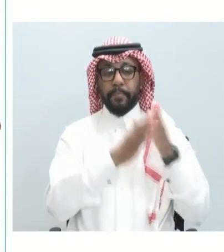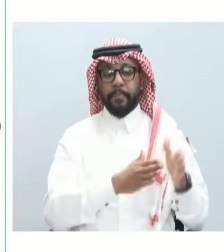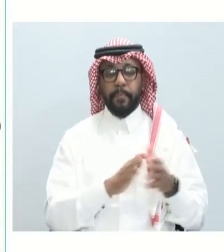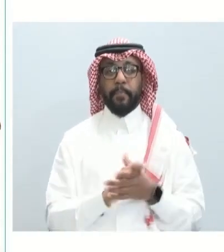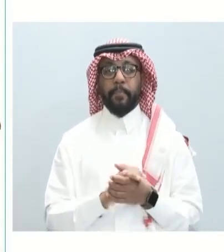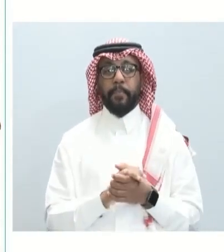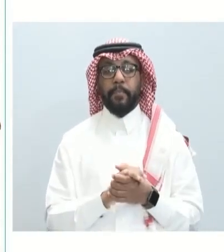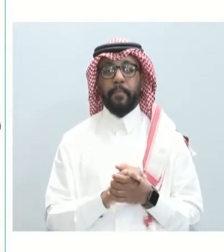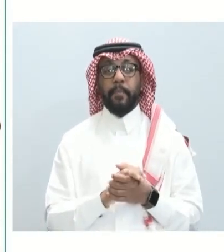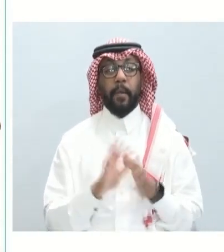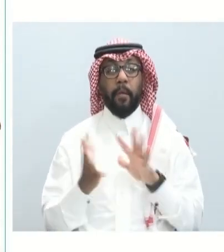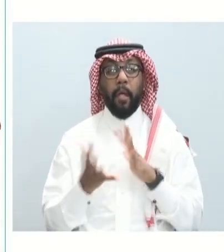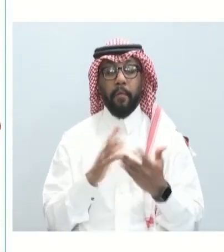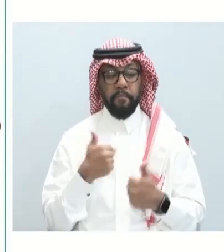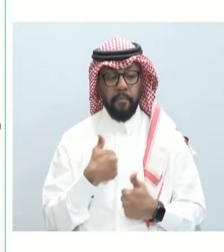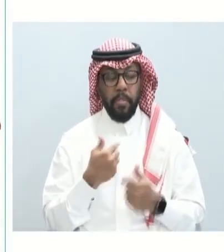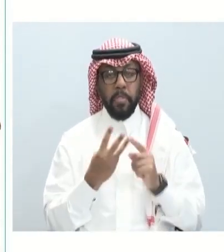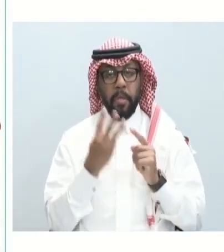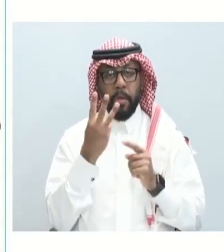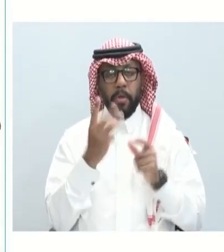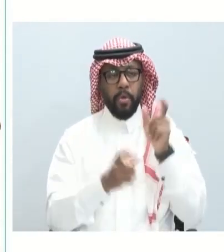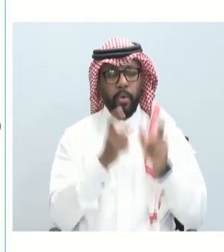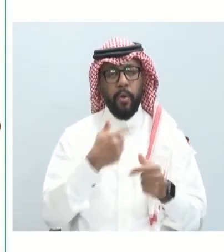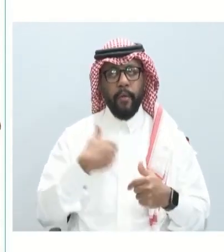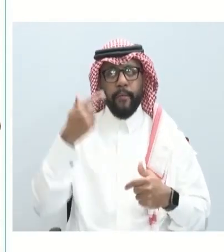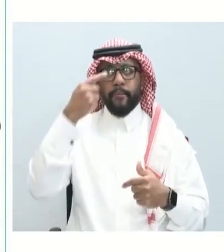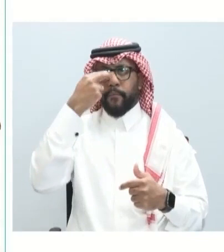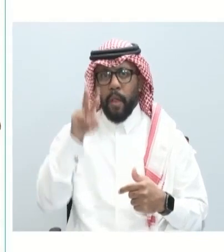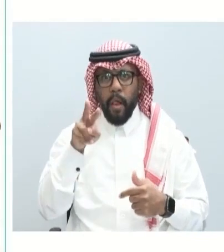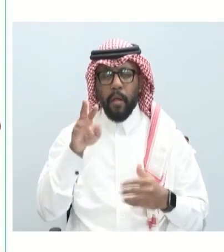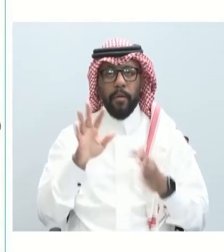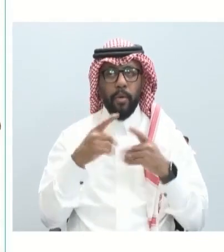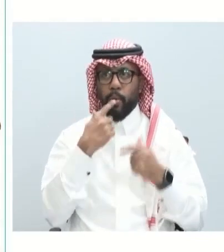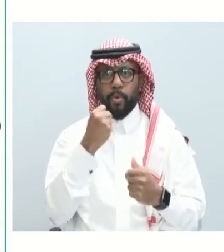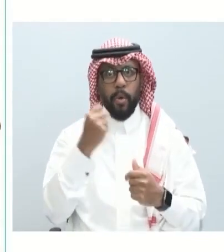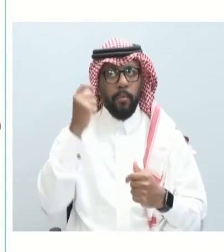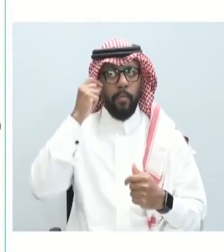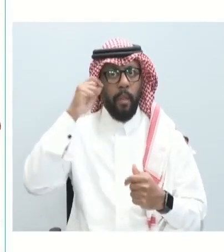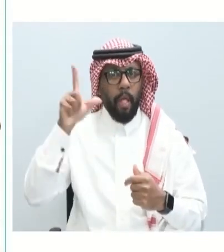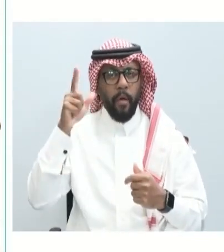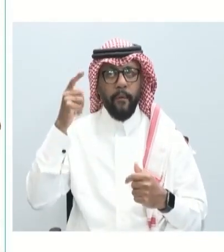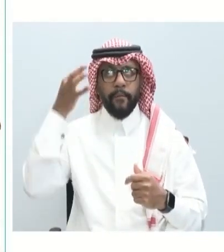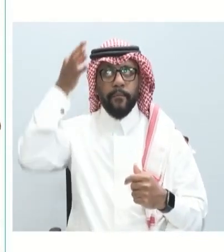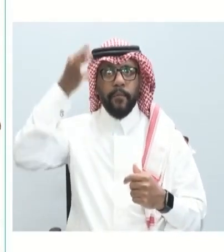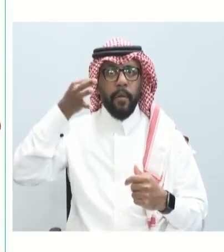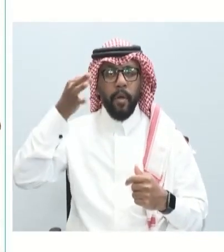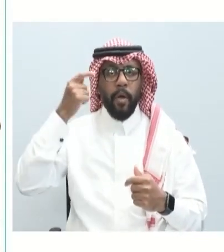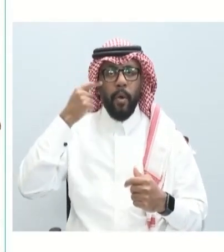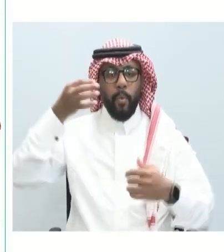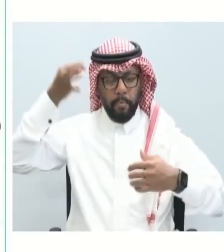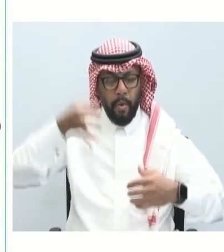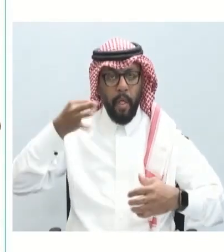الف كيف استطاع المتسابق الثالث دون استخدام الحواس ومن خلال التفكير المنطقي فقط